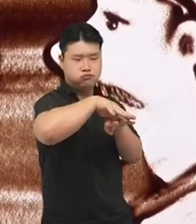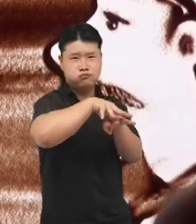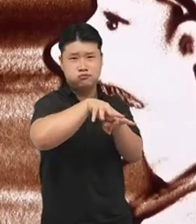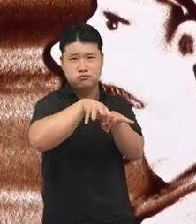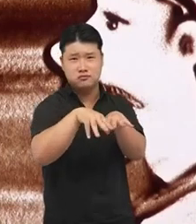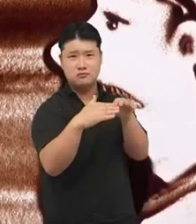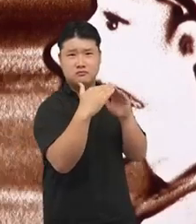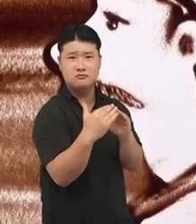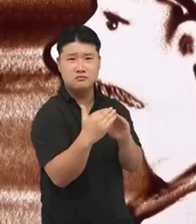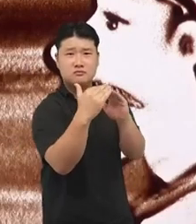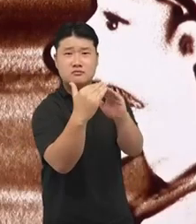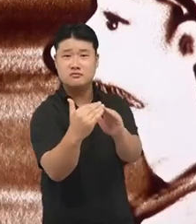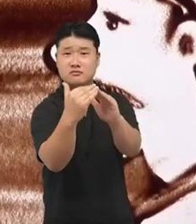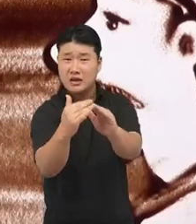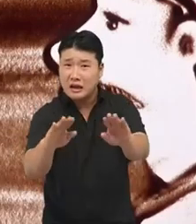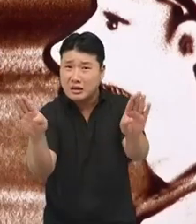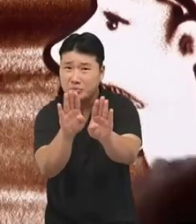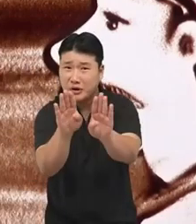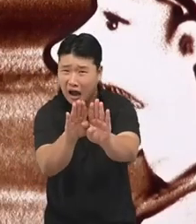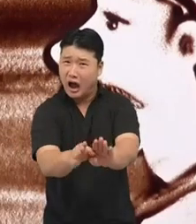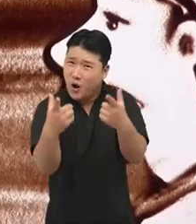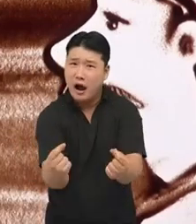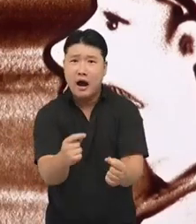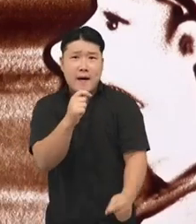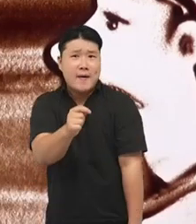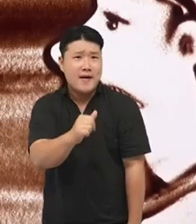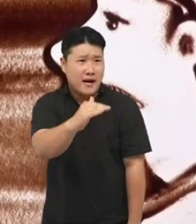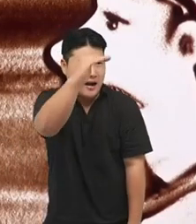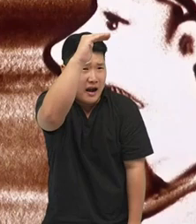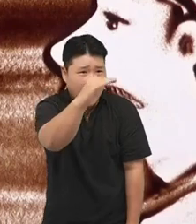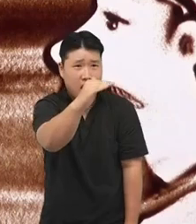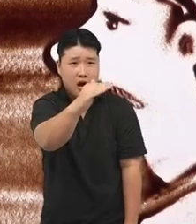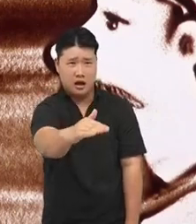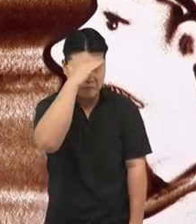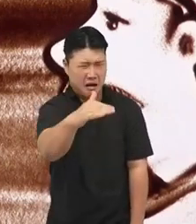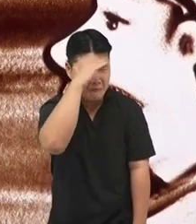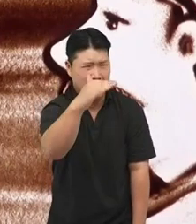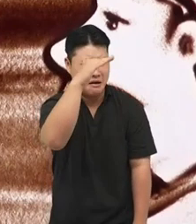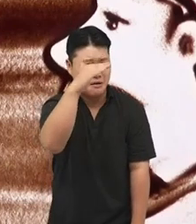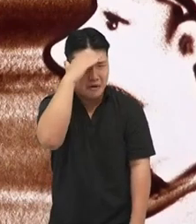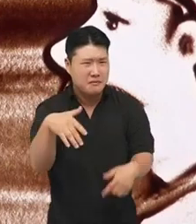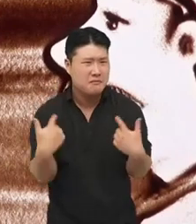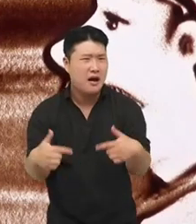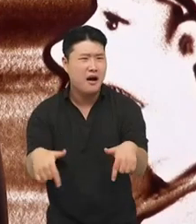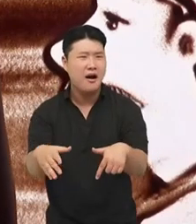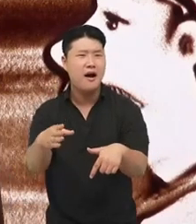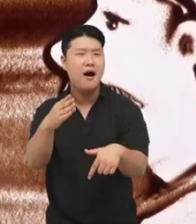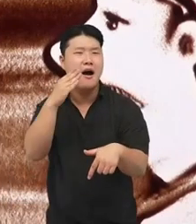얼마나 낮은지 들어갈 때마다 머리를 부딪혔지만 이제는 익숙해져서 저절로 몸을 구부린다네.